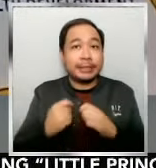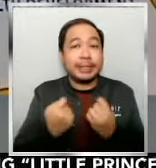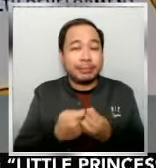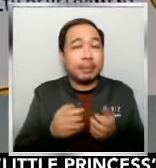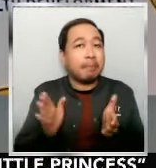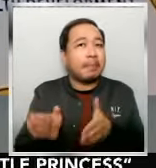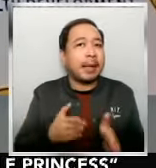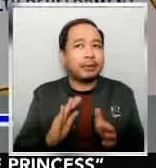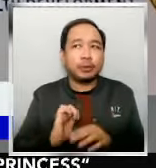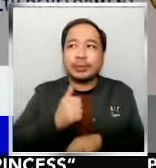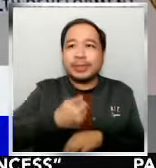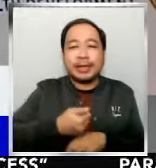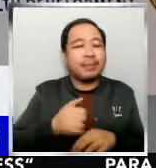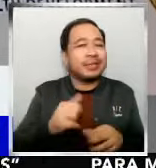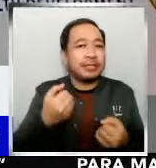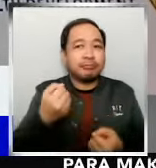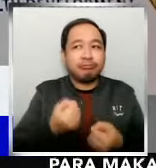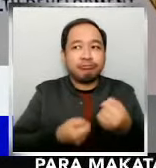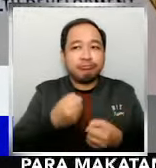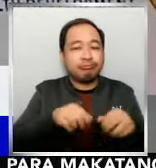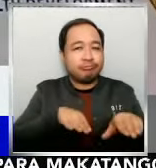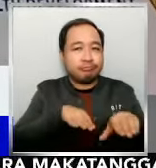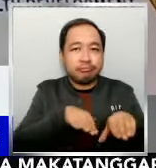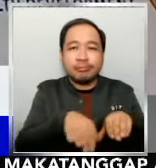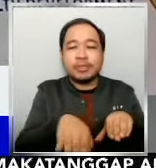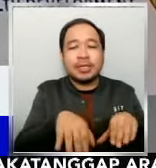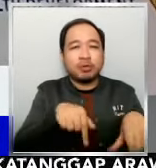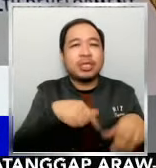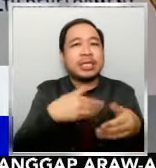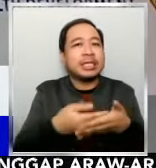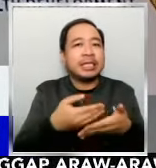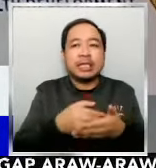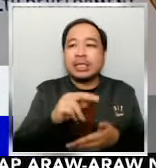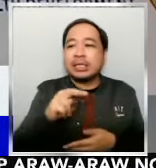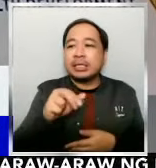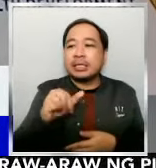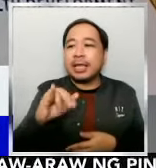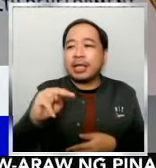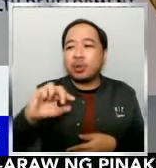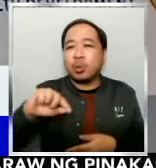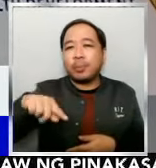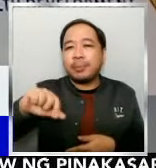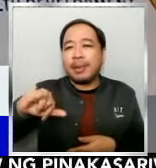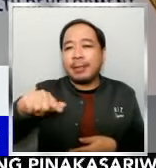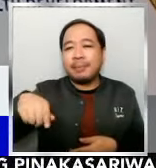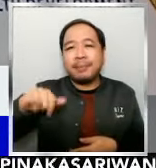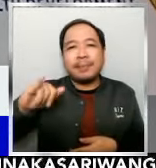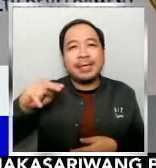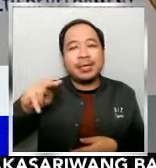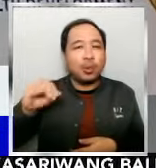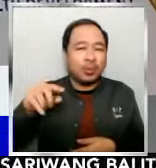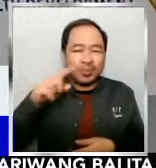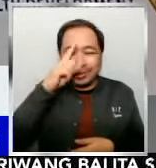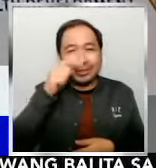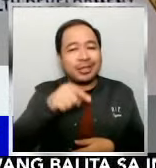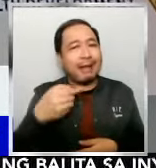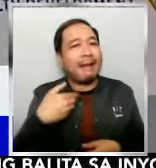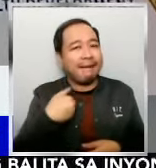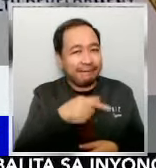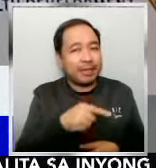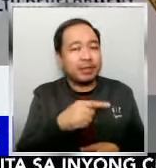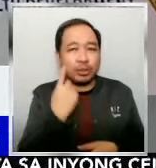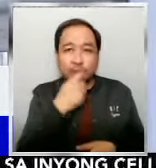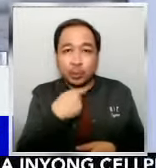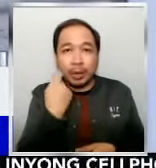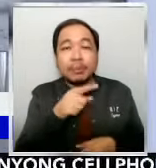sa Nayong Pilipino kasi meron tayo doon drive-through vaccination, no? So pwedeng ikwan din yung swabbing po doon. We're working